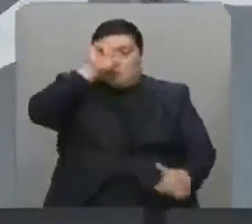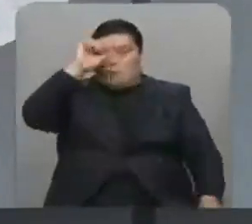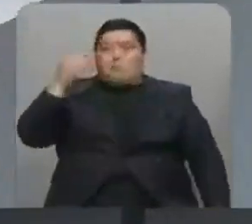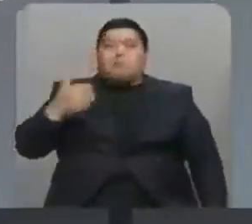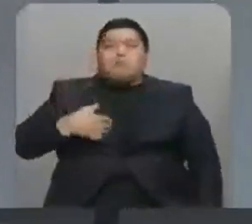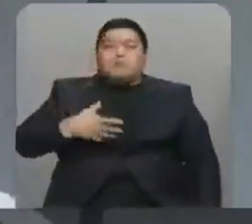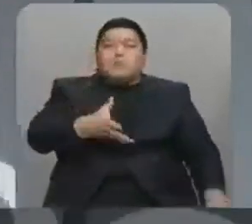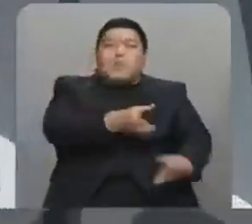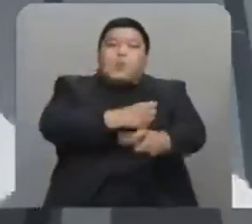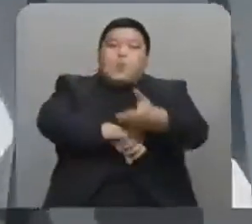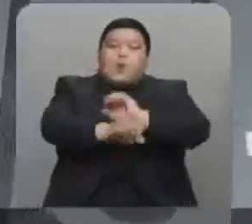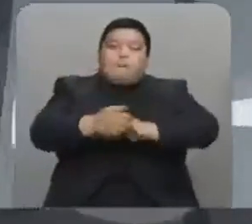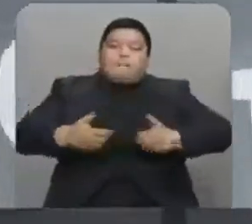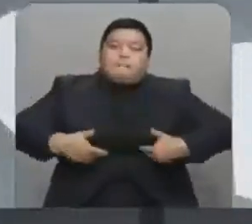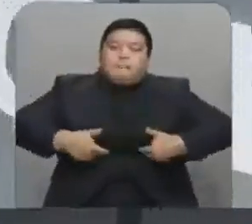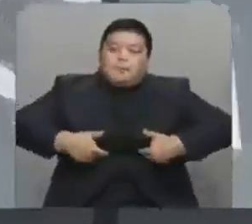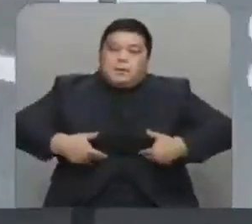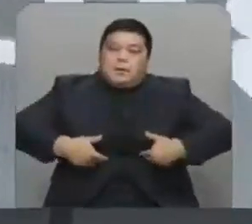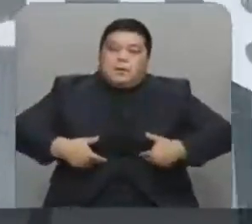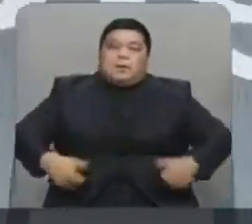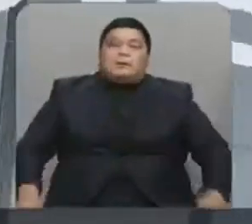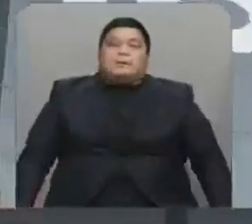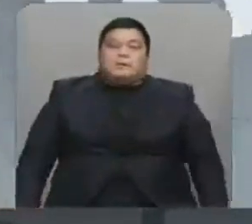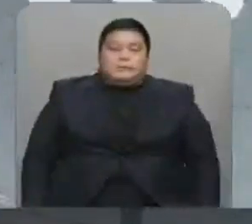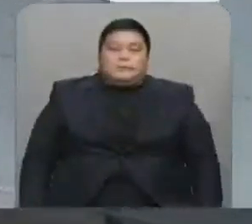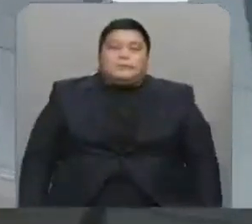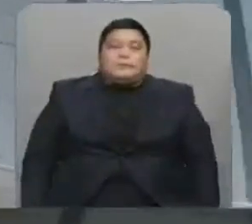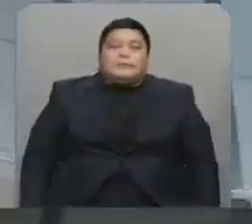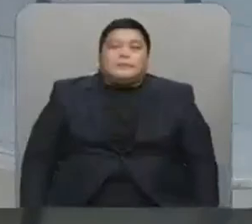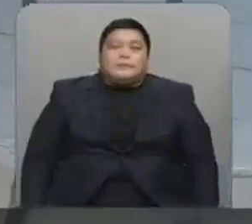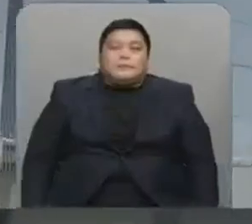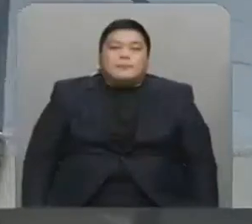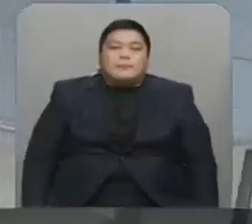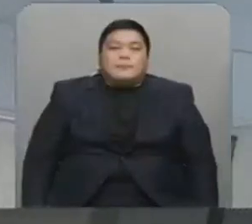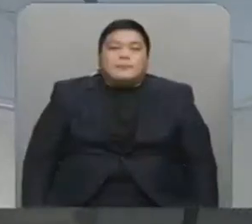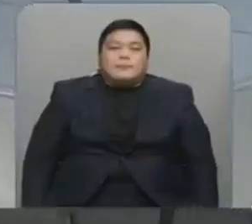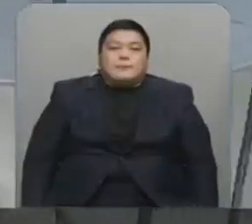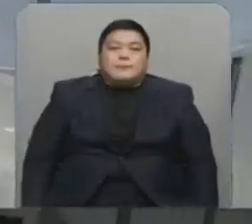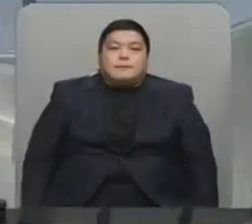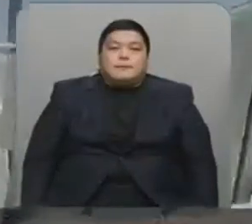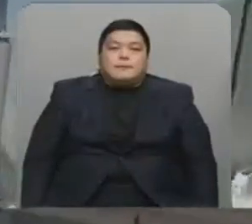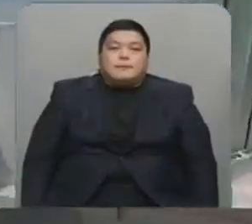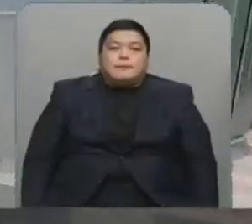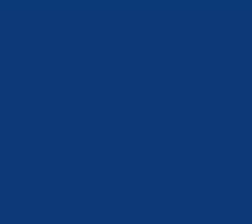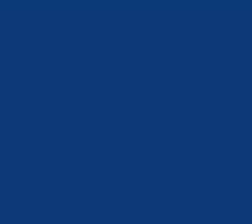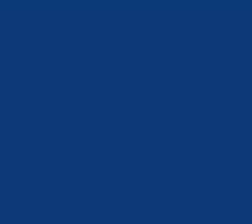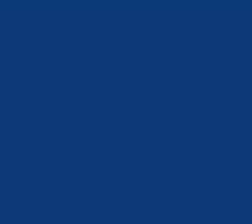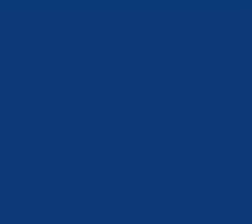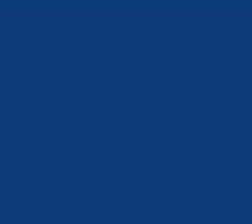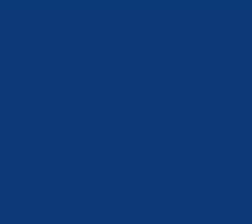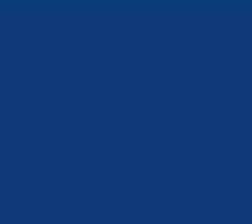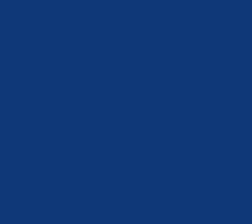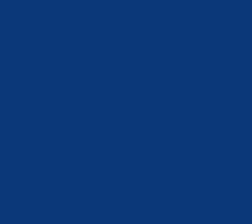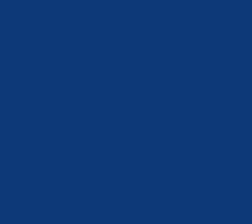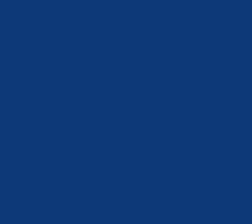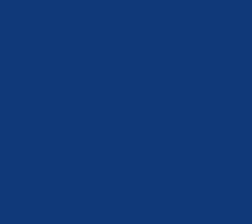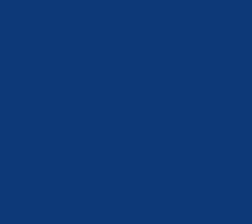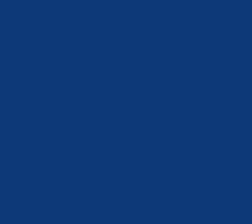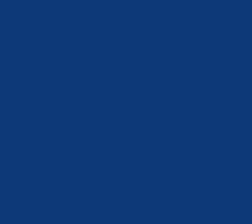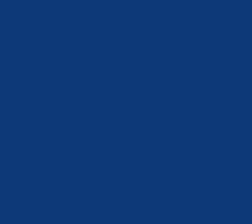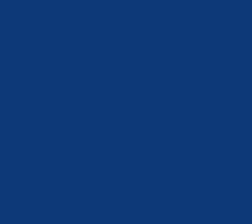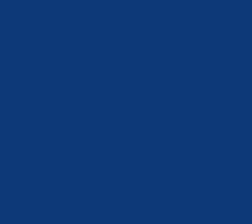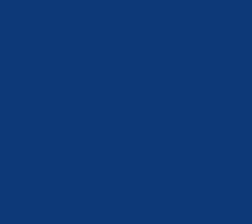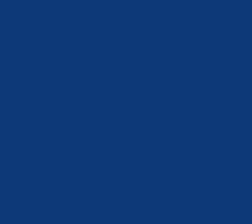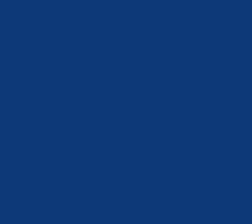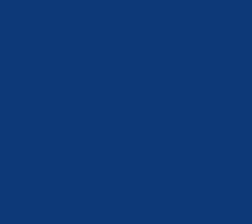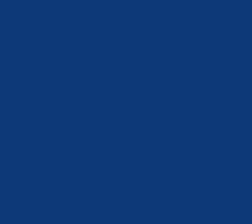관여해야 한다는 지적이 나오고 있습니다 kbs 뉴스 1이 줍니다 5